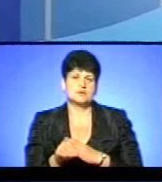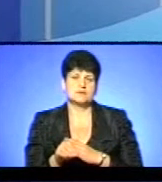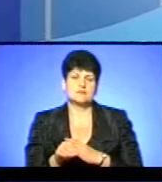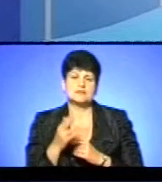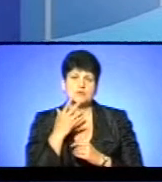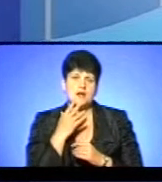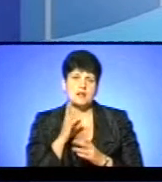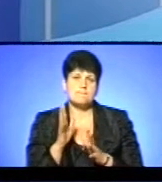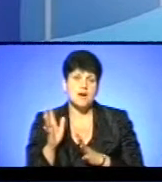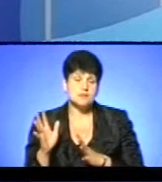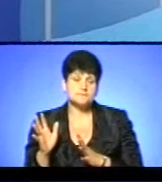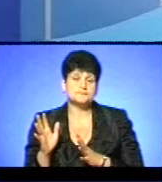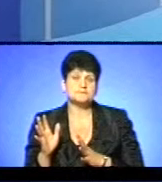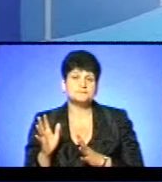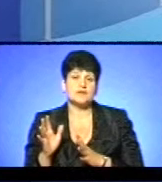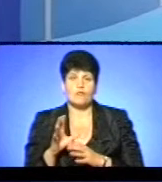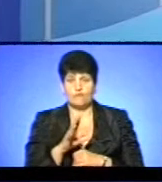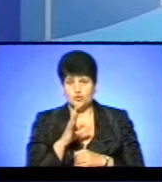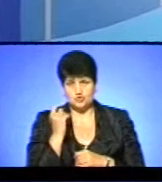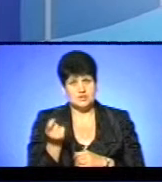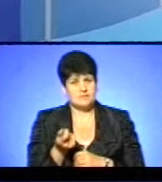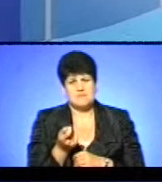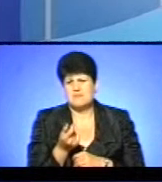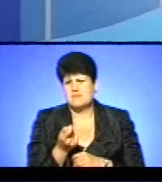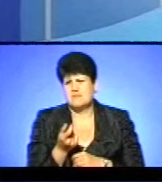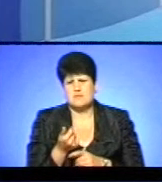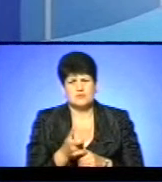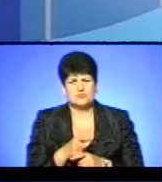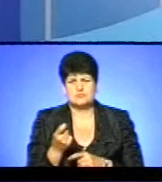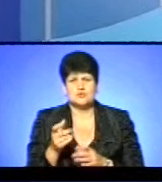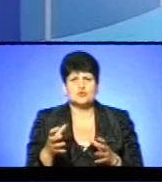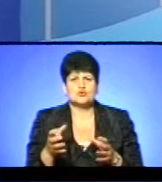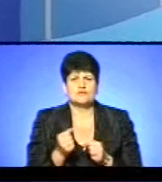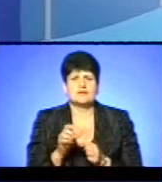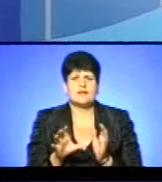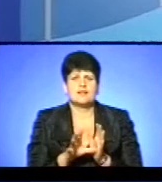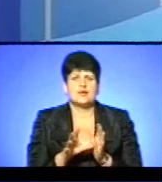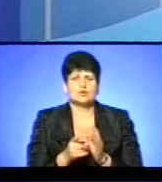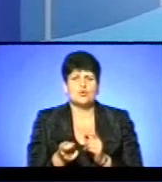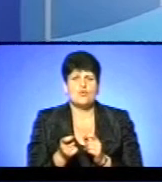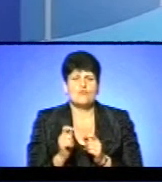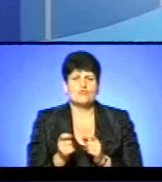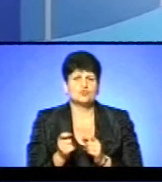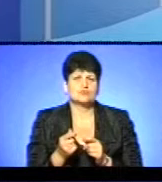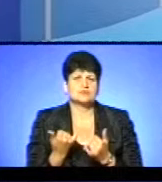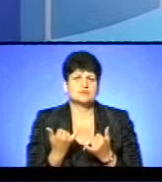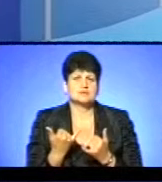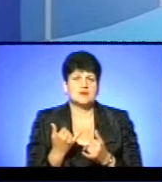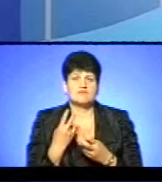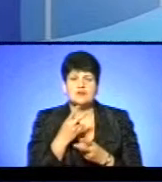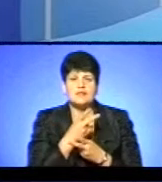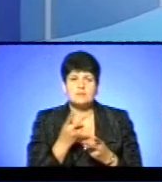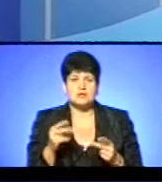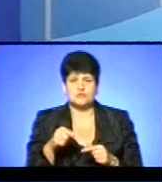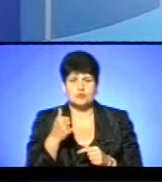національний парк. То вночі мало, дуже мало. Тобто таке, як зловити електровудку зараз вже, ну, ми не бачили в